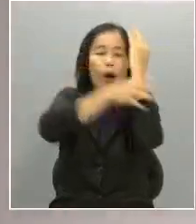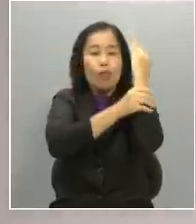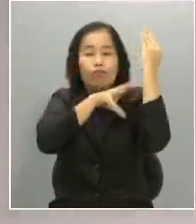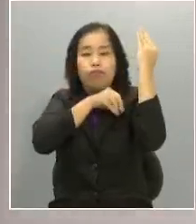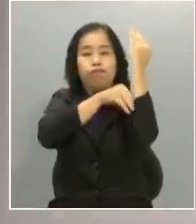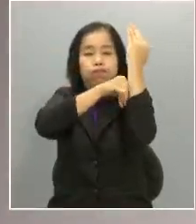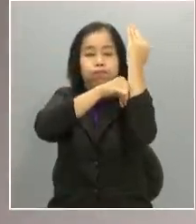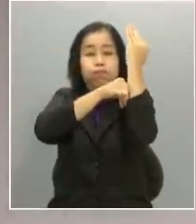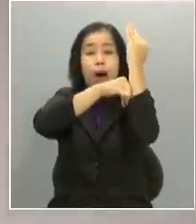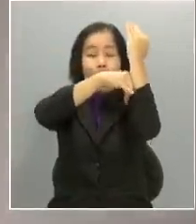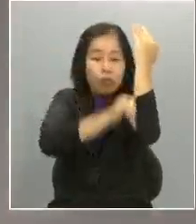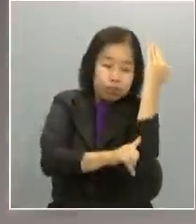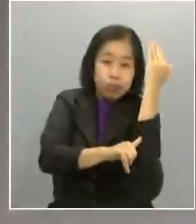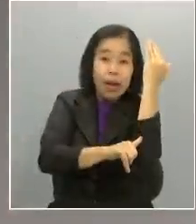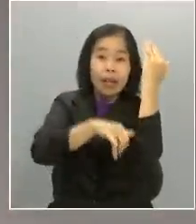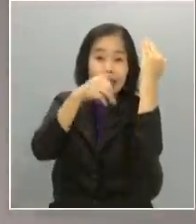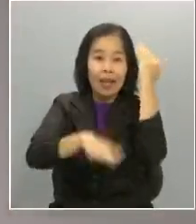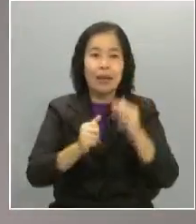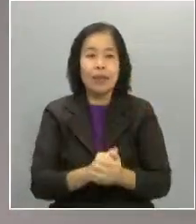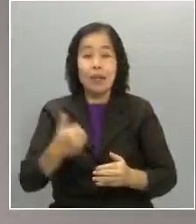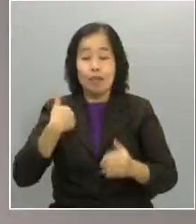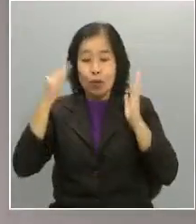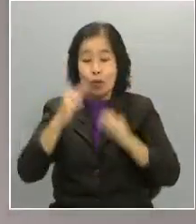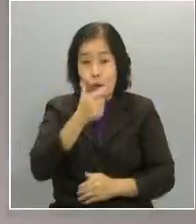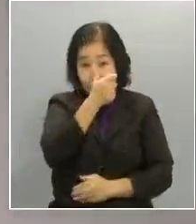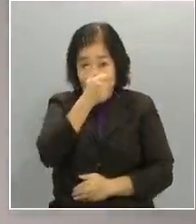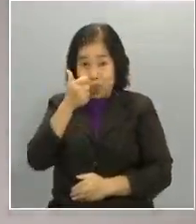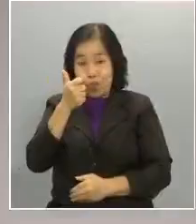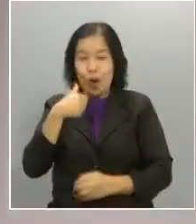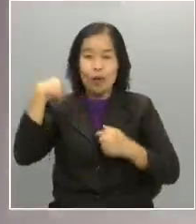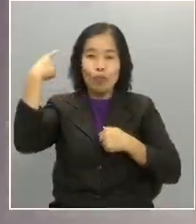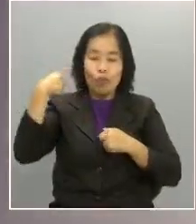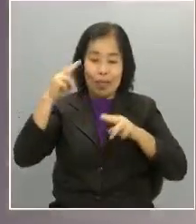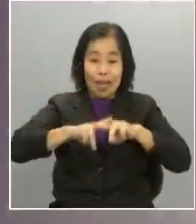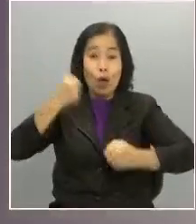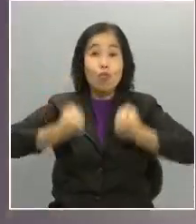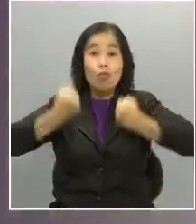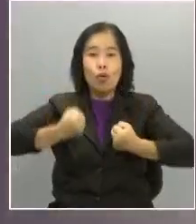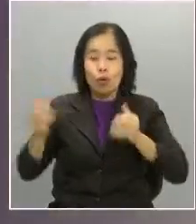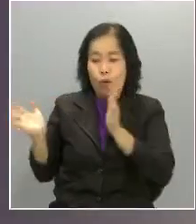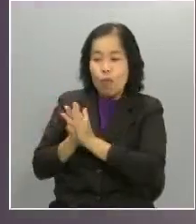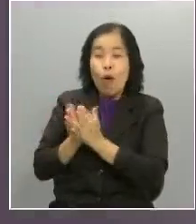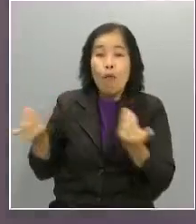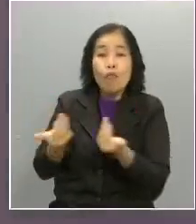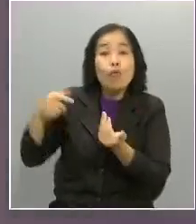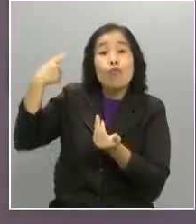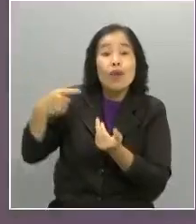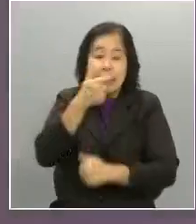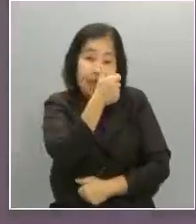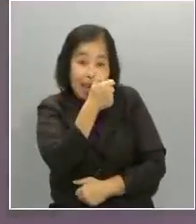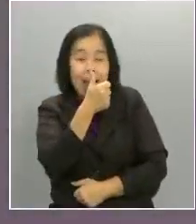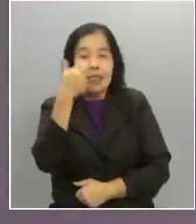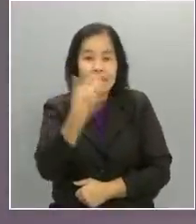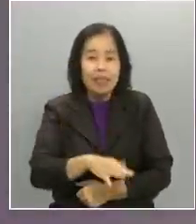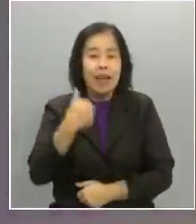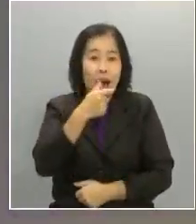เนี่ยผู้ถ่ายคือคุณไอซ์คุณไอซ์เนี่ยนั่งอยู่ในรถพร้อมกับลูกสาว ค่ะ จังหวะที่เห็นเหตุการณ์เนี่ยคุณไอ